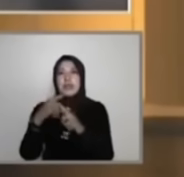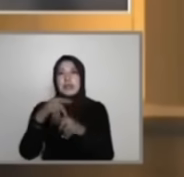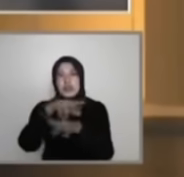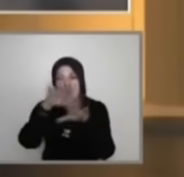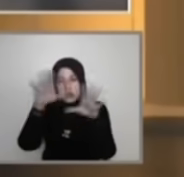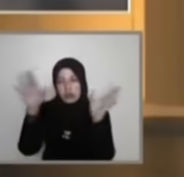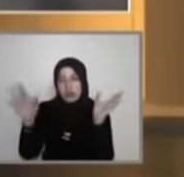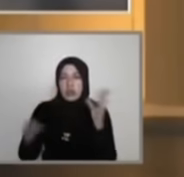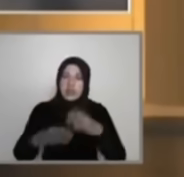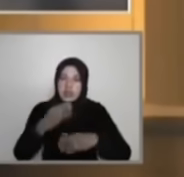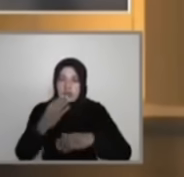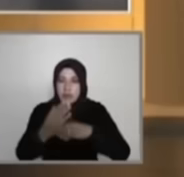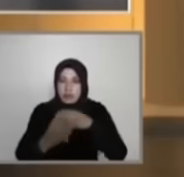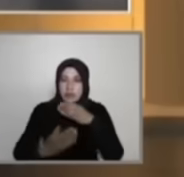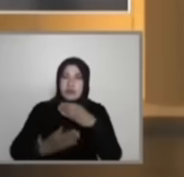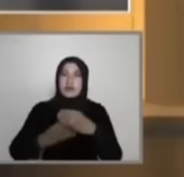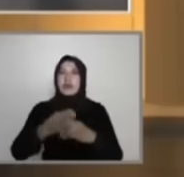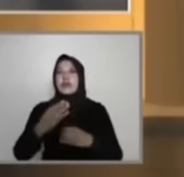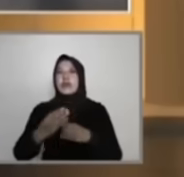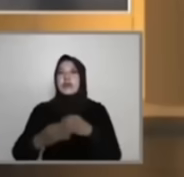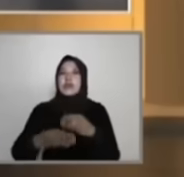semua ada prosesnya.